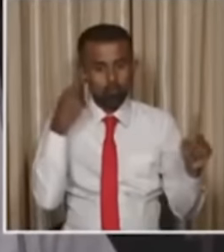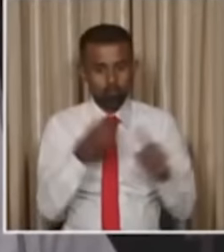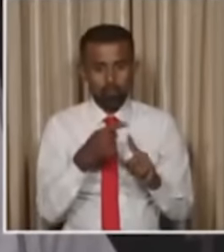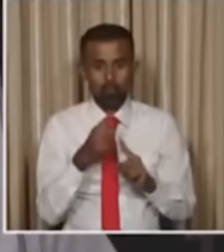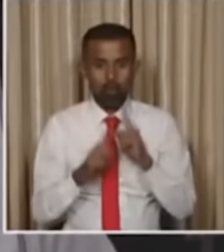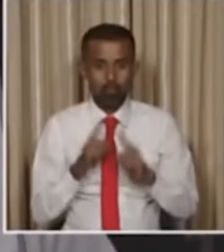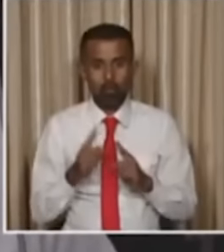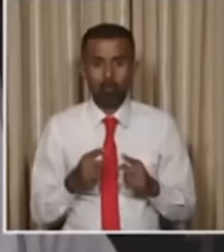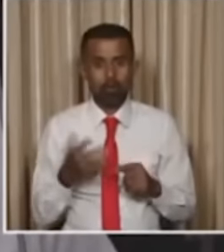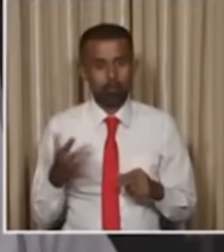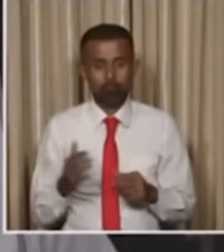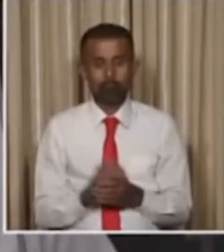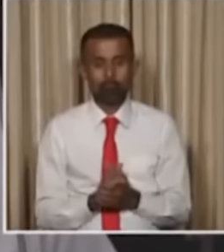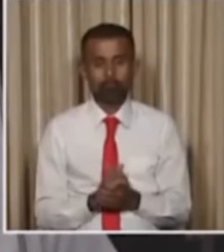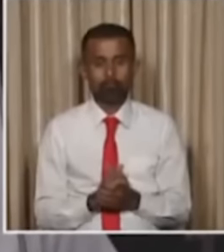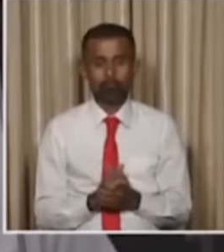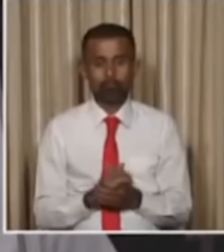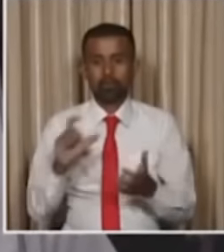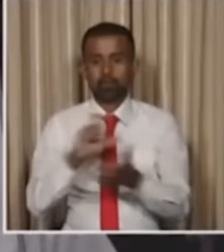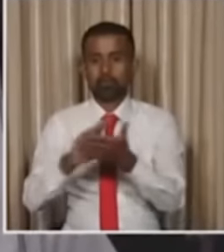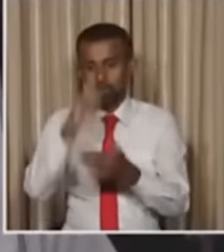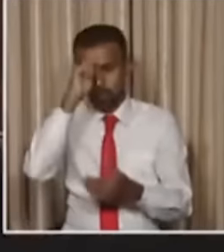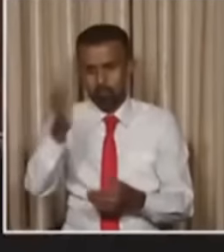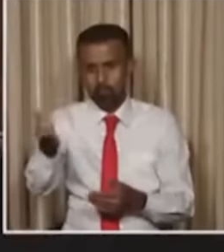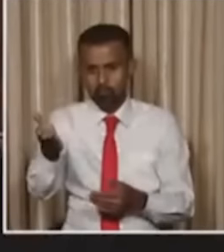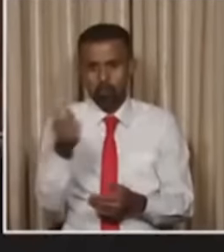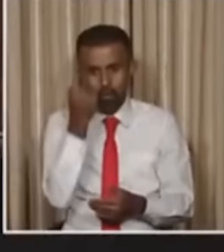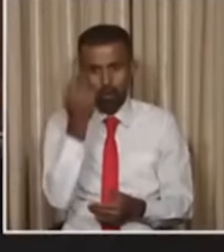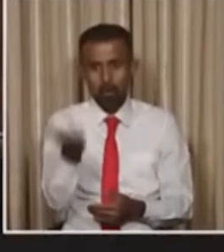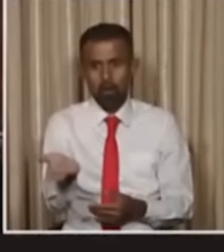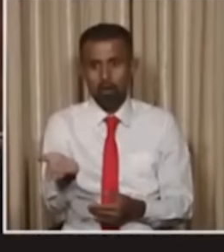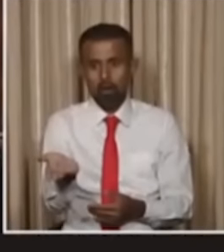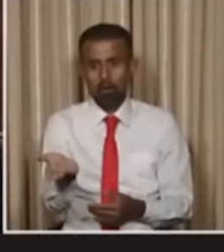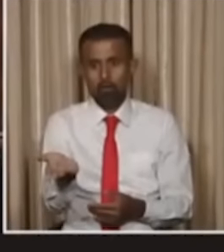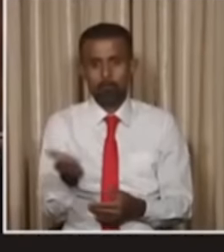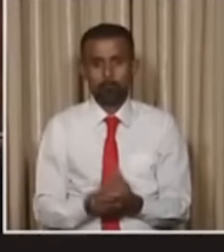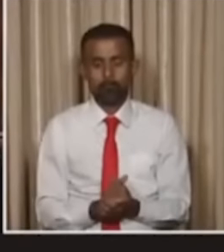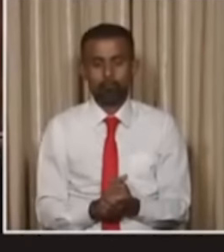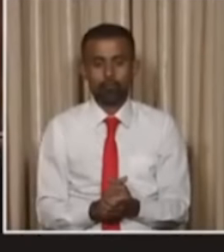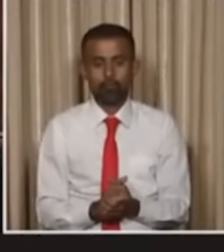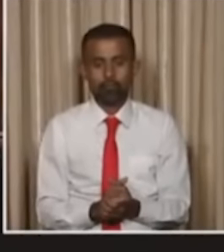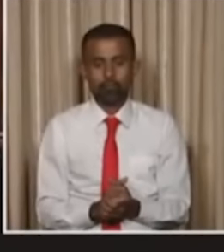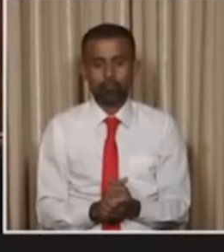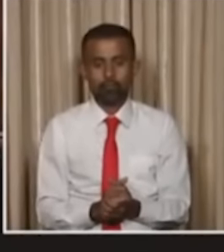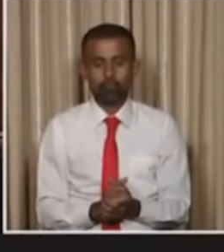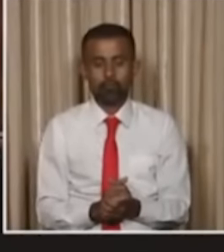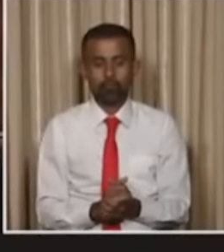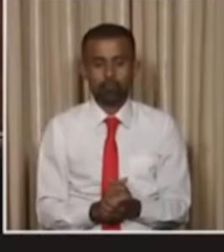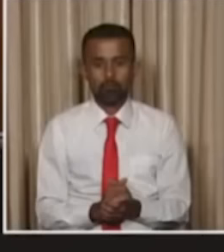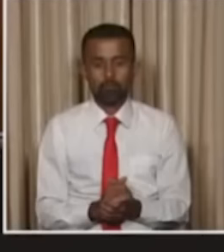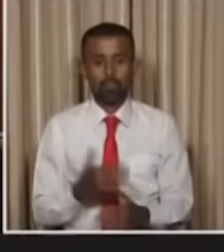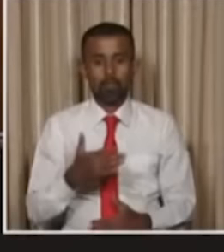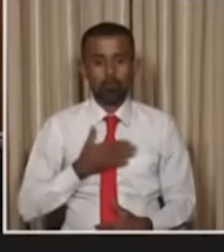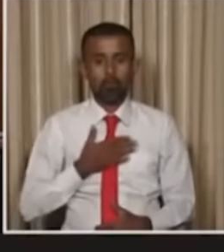තමයි කතා කරමින් හිටියේ. චන්දිම වීරක්වරි මන්ත්‍රීතුමා මොකද්ද වගේ පොයින්ට් ඔෆ් ඕඩර් එක? පොයින්ට් ඔෆ් ඕඩර්. ඔව් කතා කරන්න මයික් එක දීලා.